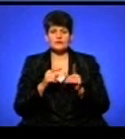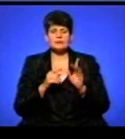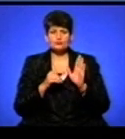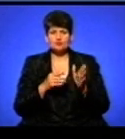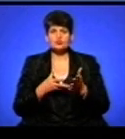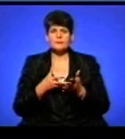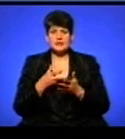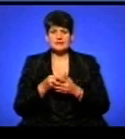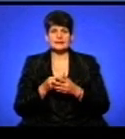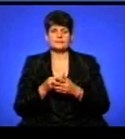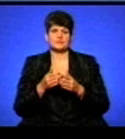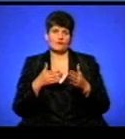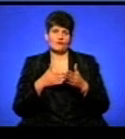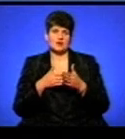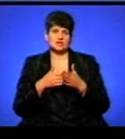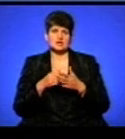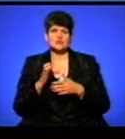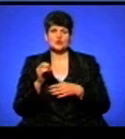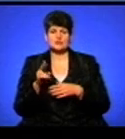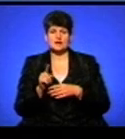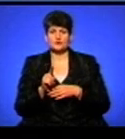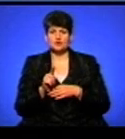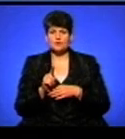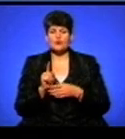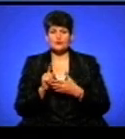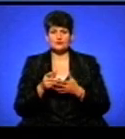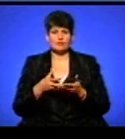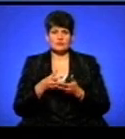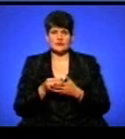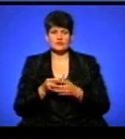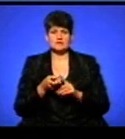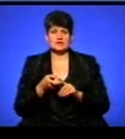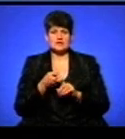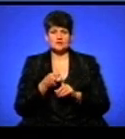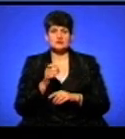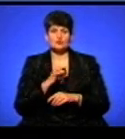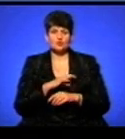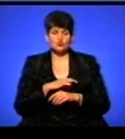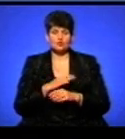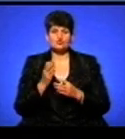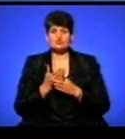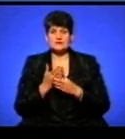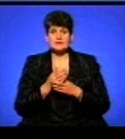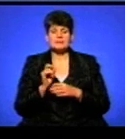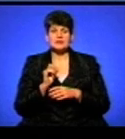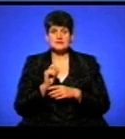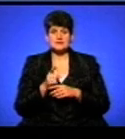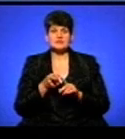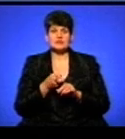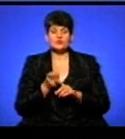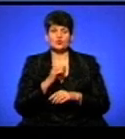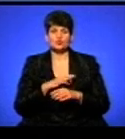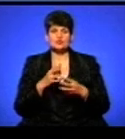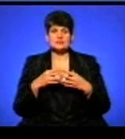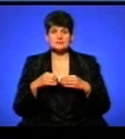межах соціальних норм обов'язкову плату в залежності від доходу, тому що субсидія призначається в залежності від доходу сім'ї